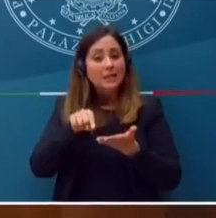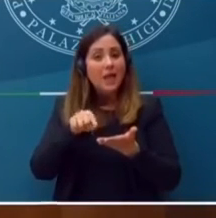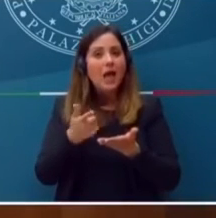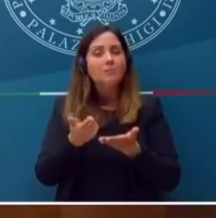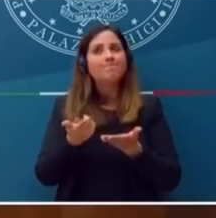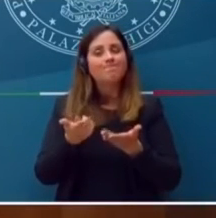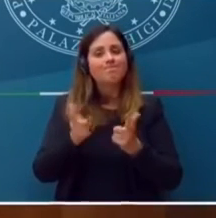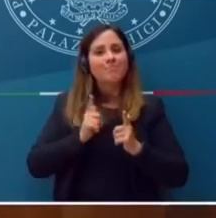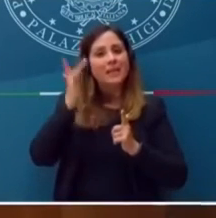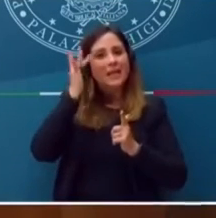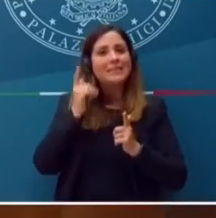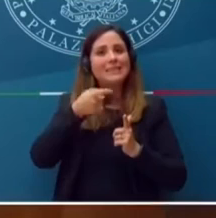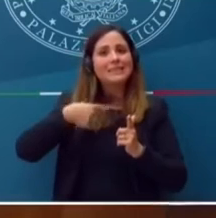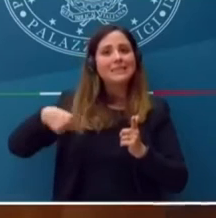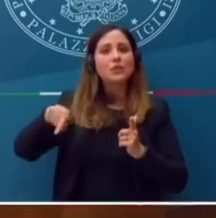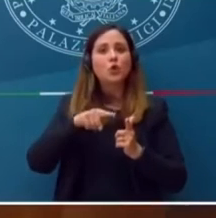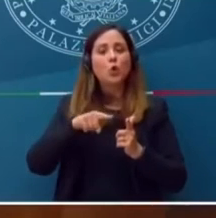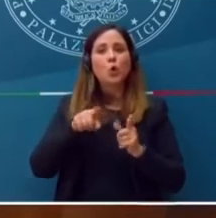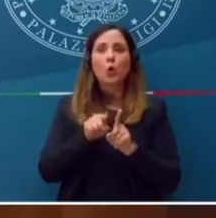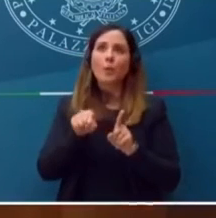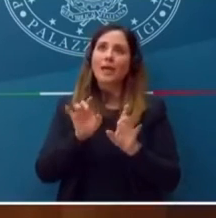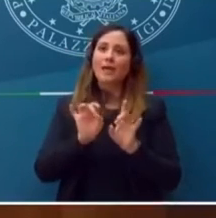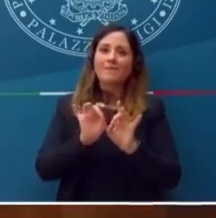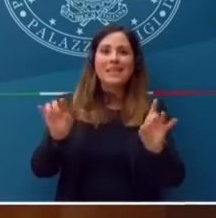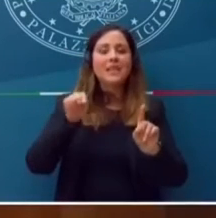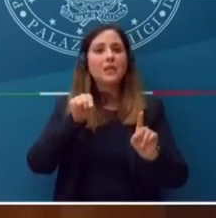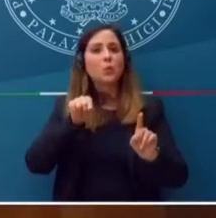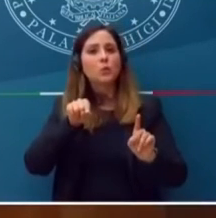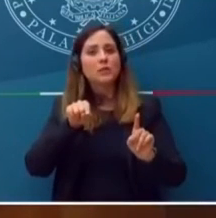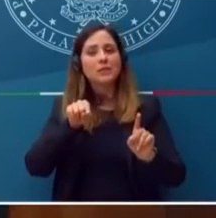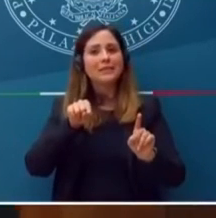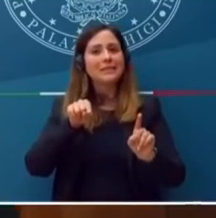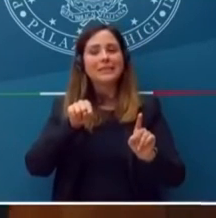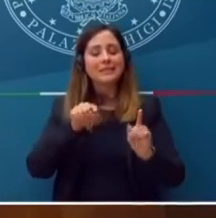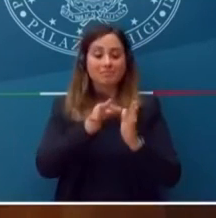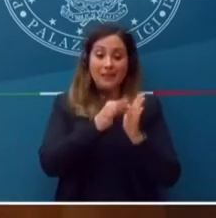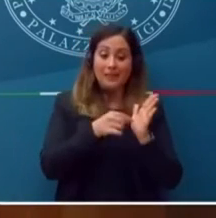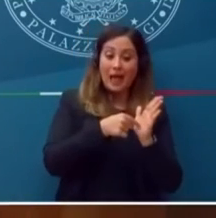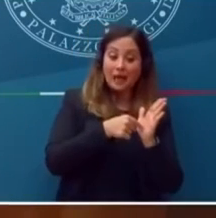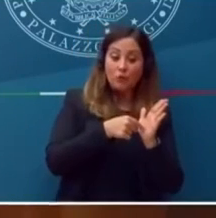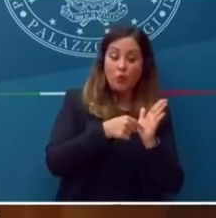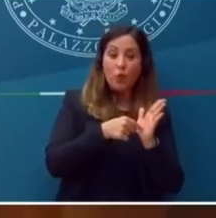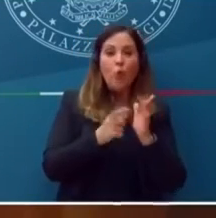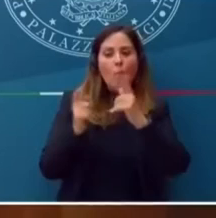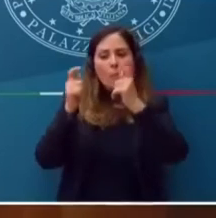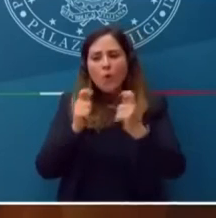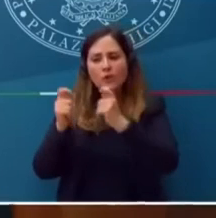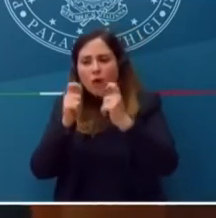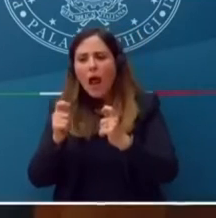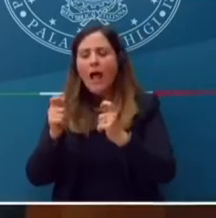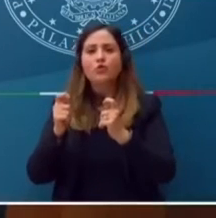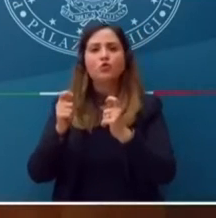di inseguimento del virus, cioè di poca distanza tra un monitoraggio, un dato, e cambiare, aprire,